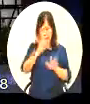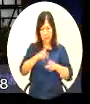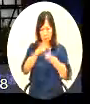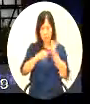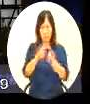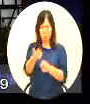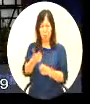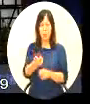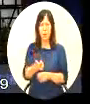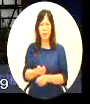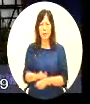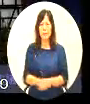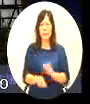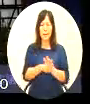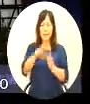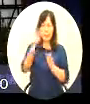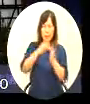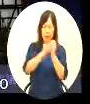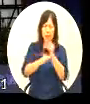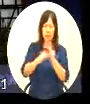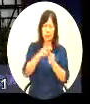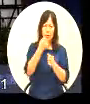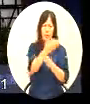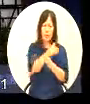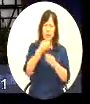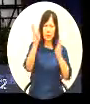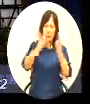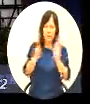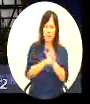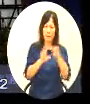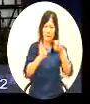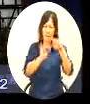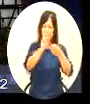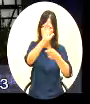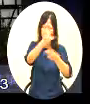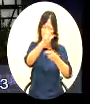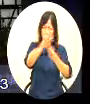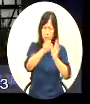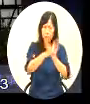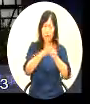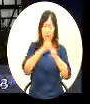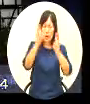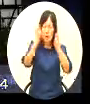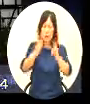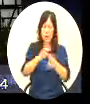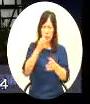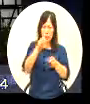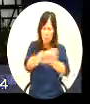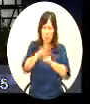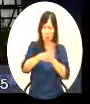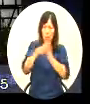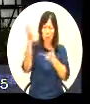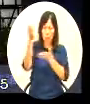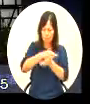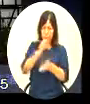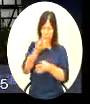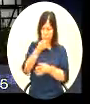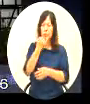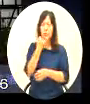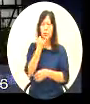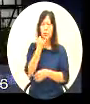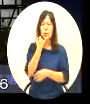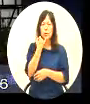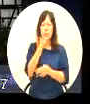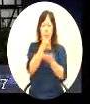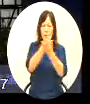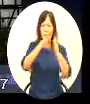害、他们的再生能源高达 95%， 而且能源发电过剩还可以卖钱、那他们几乎